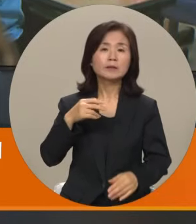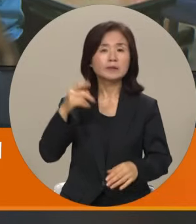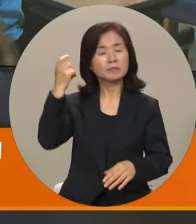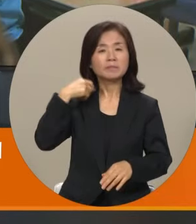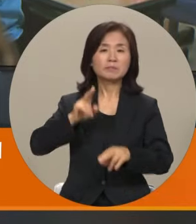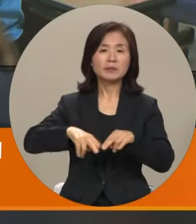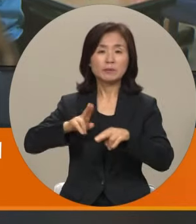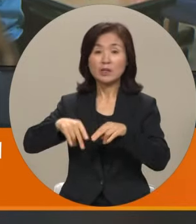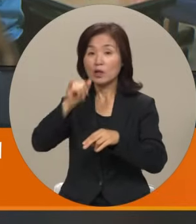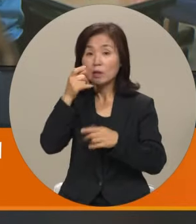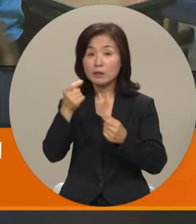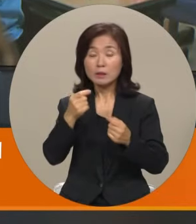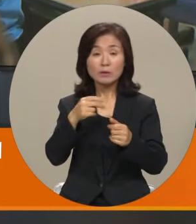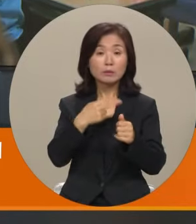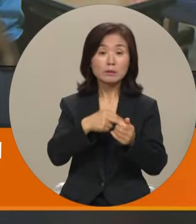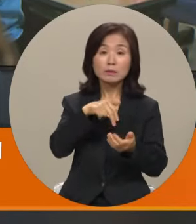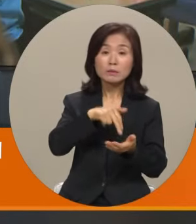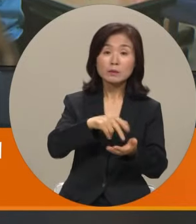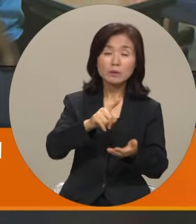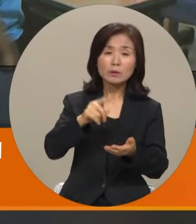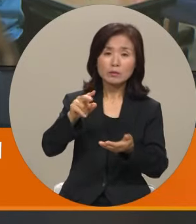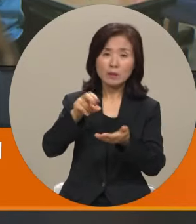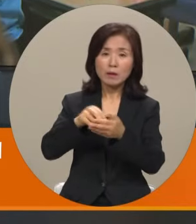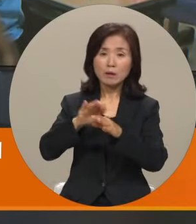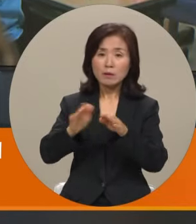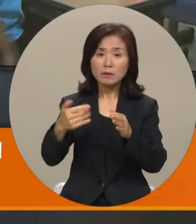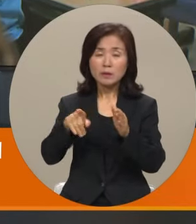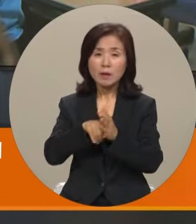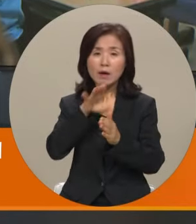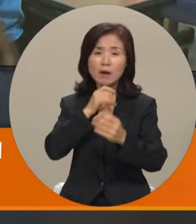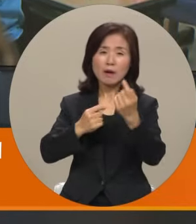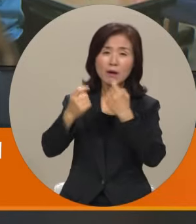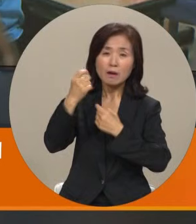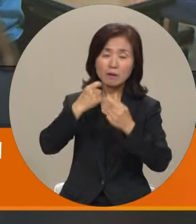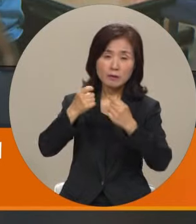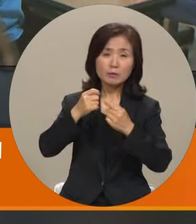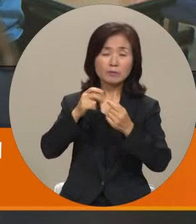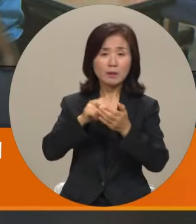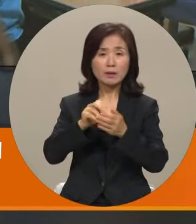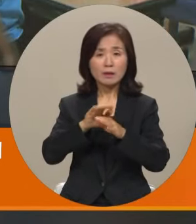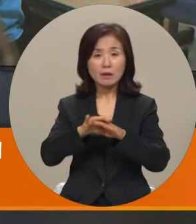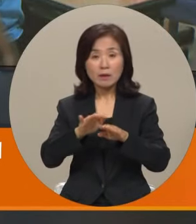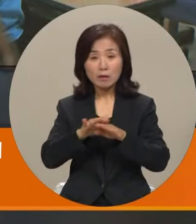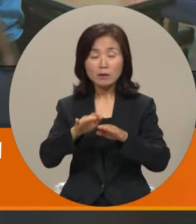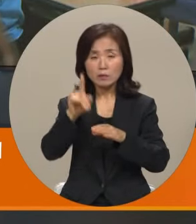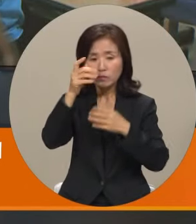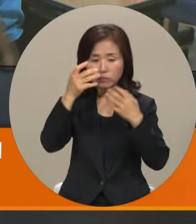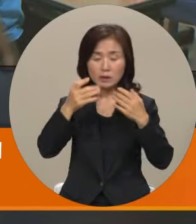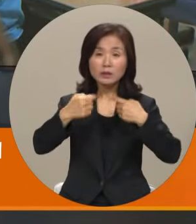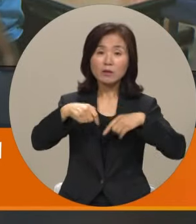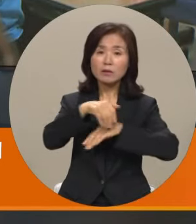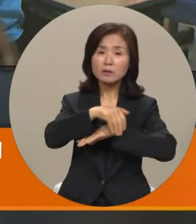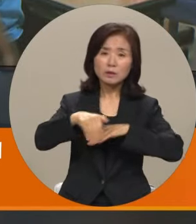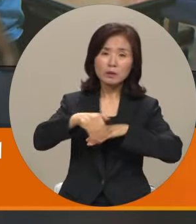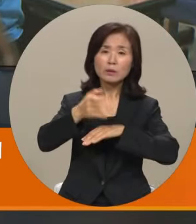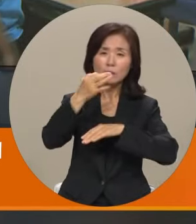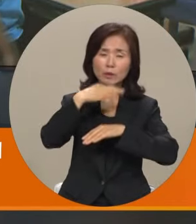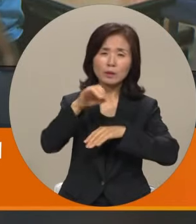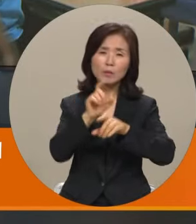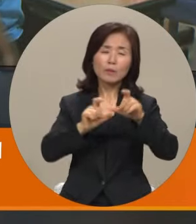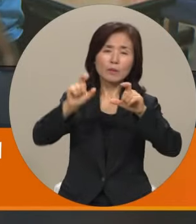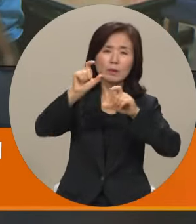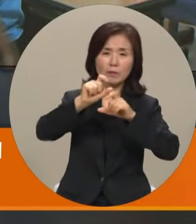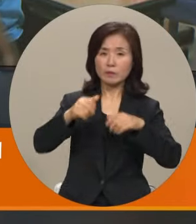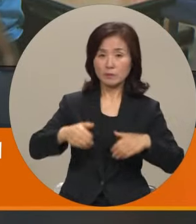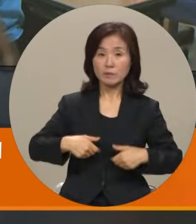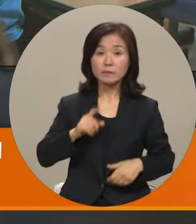악성 민원과 해결 방안을 비롯한 정부의 정책이 실효성 있게 보완돼야 한다고 지적합니다 금창호